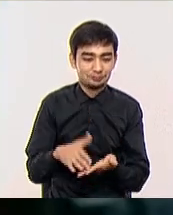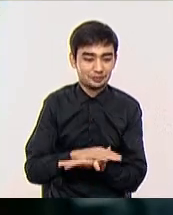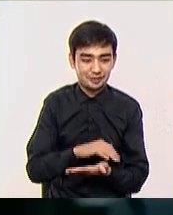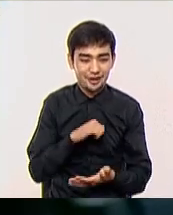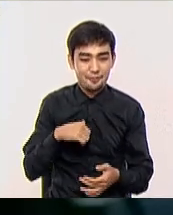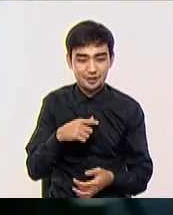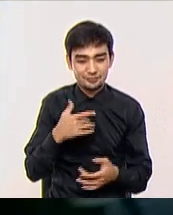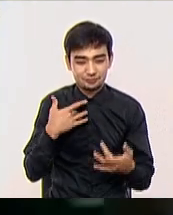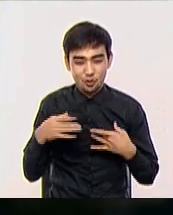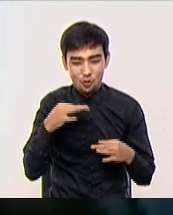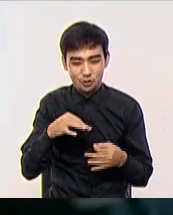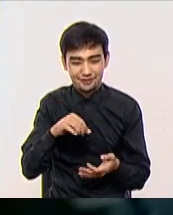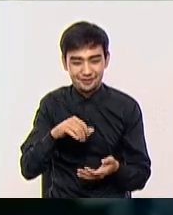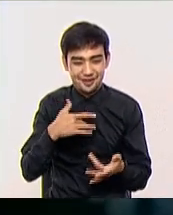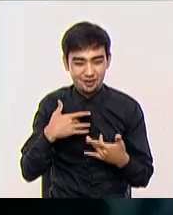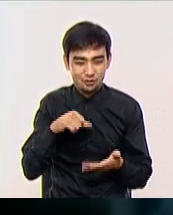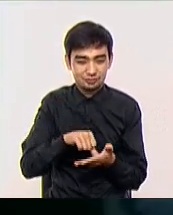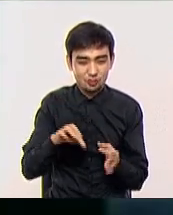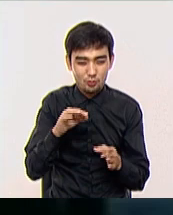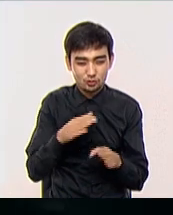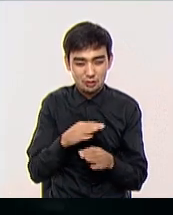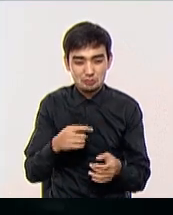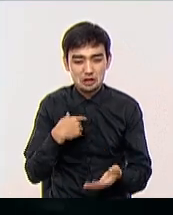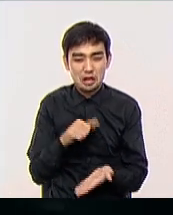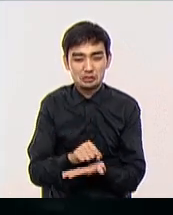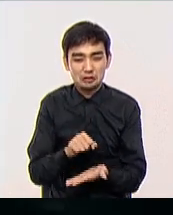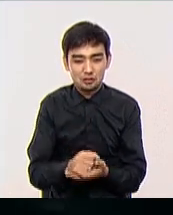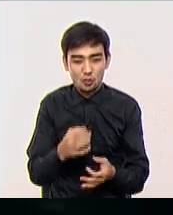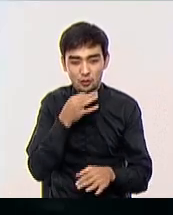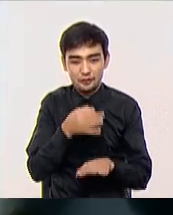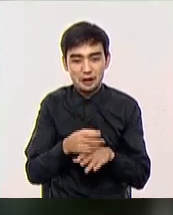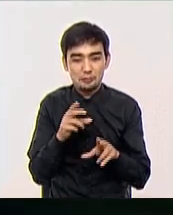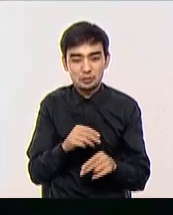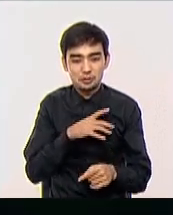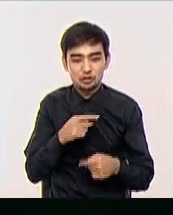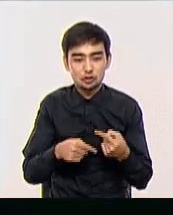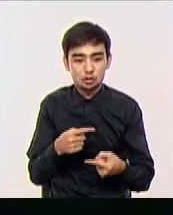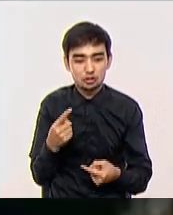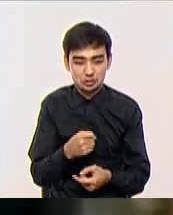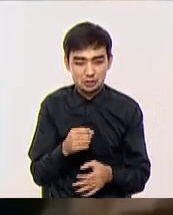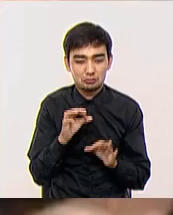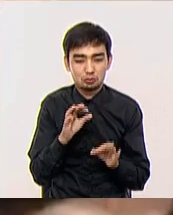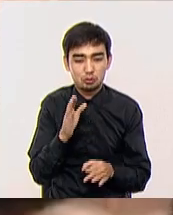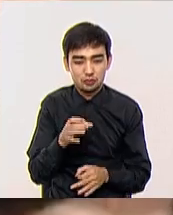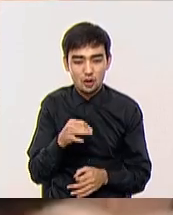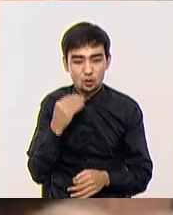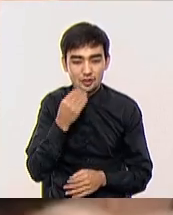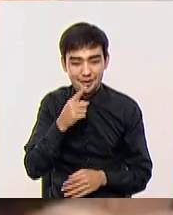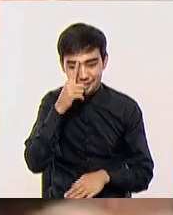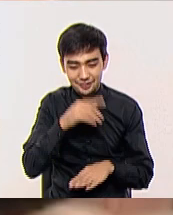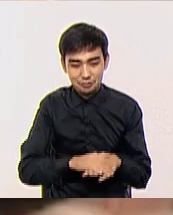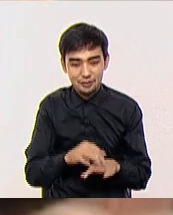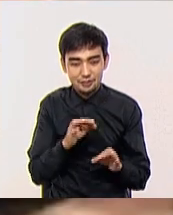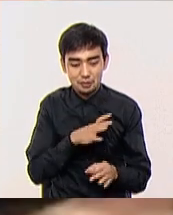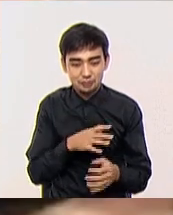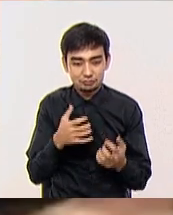самом музыкально-драматическом театре, сославшись на занятость. Обещали ответить на вопросы на следующей неделе. В туркестанском акимате